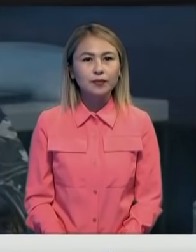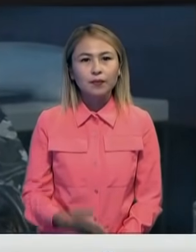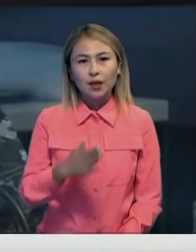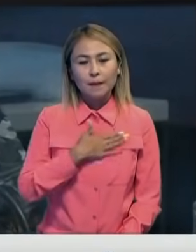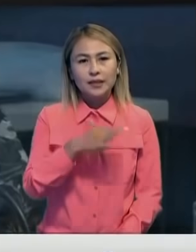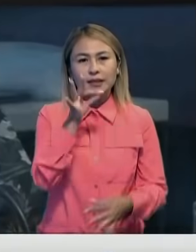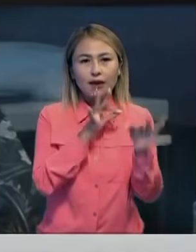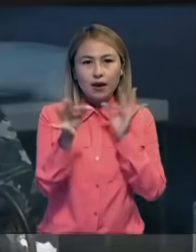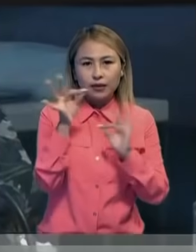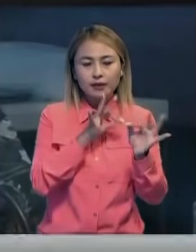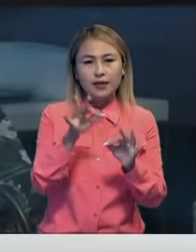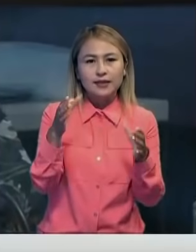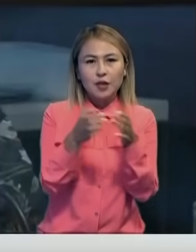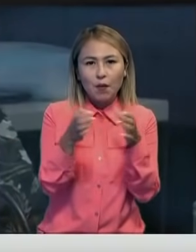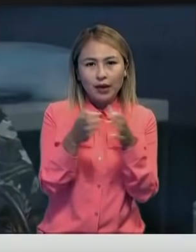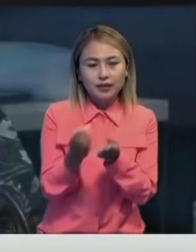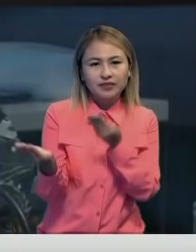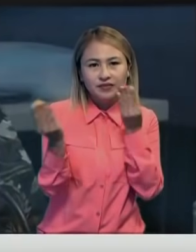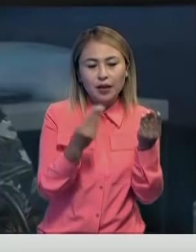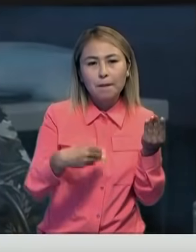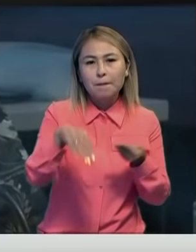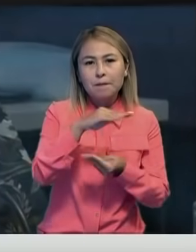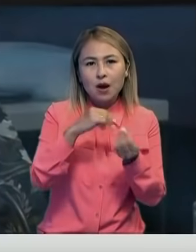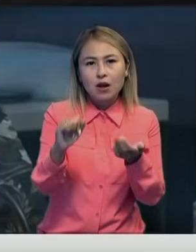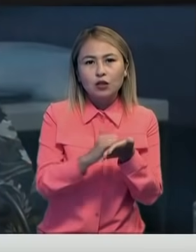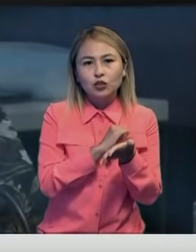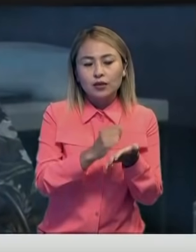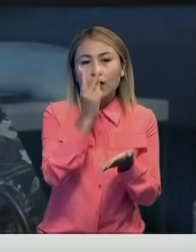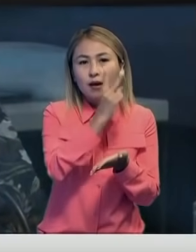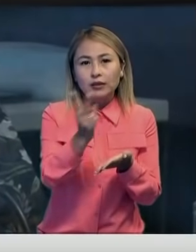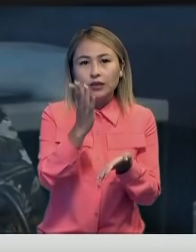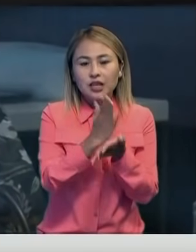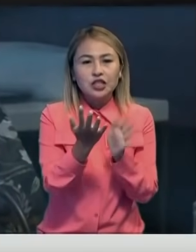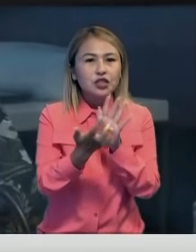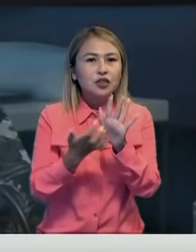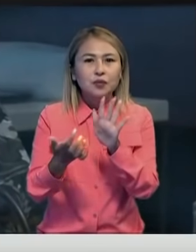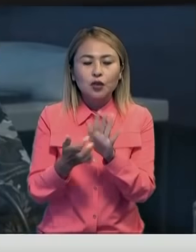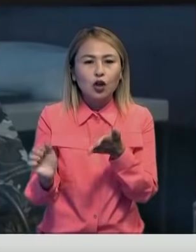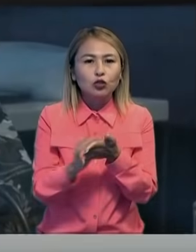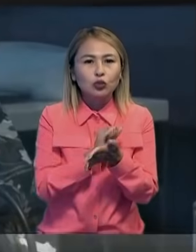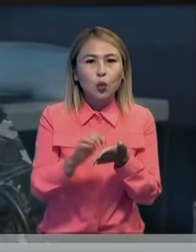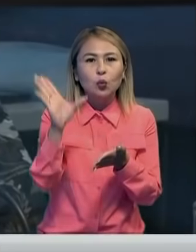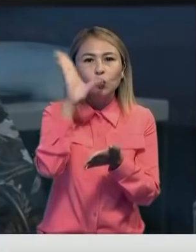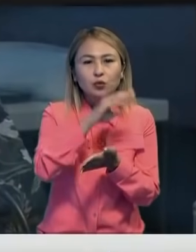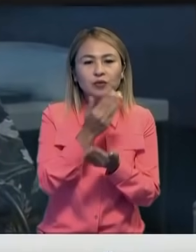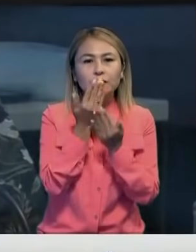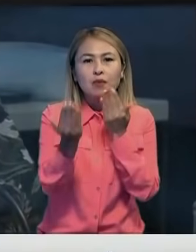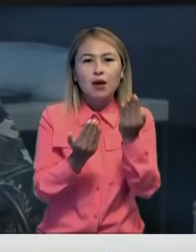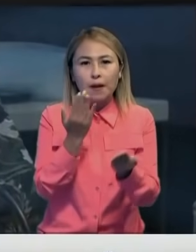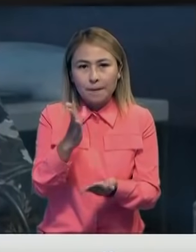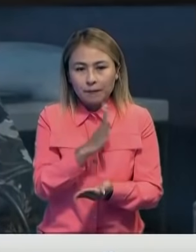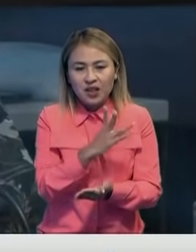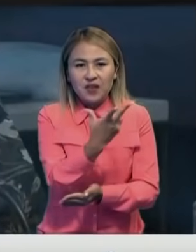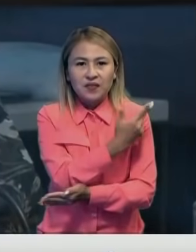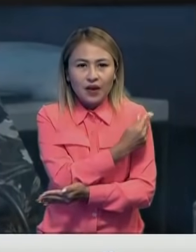Біздің дәрі-дәрмектер департаменті ұсынылған барлық құжатты қарастырып жатыр, және жетіспей жатқан құжаттарды сұрап үлгердік. Сондай-ақ бұл